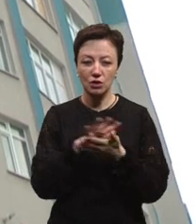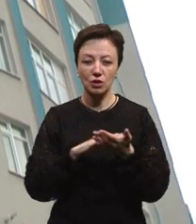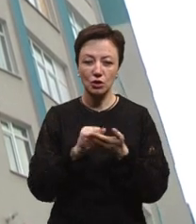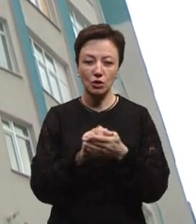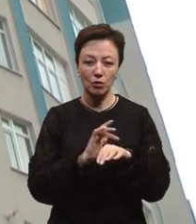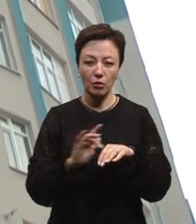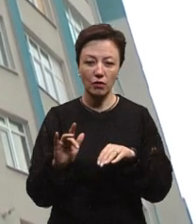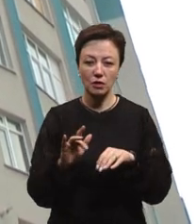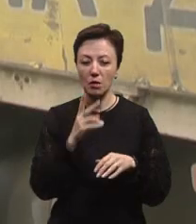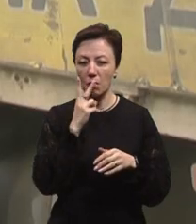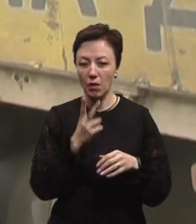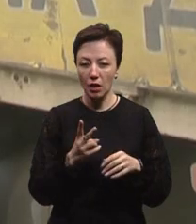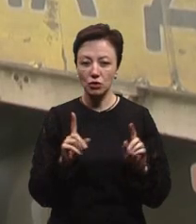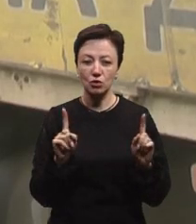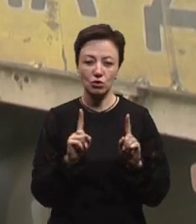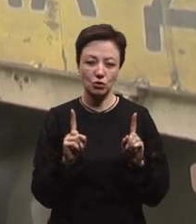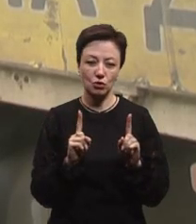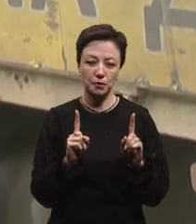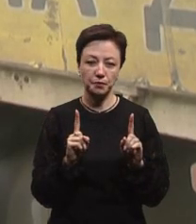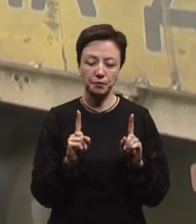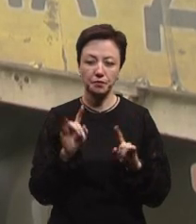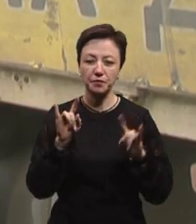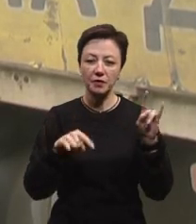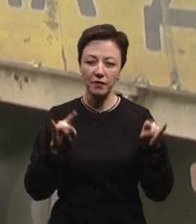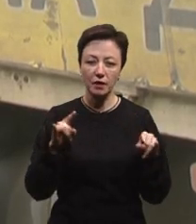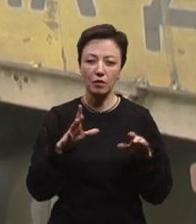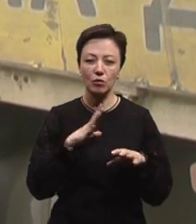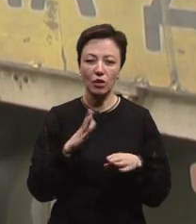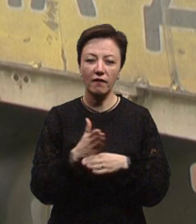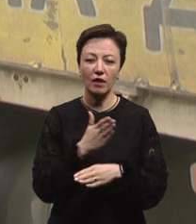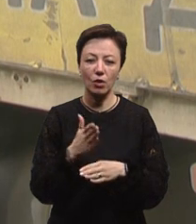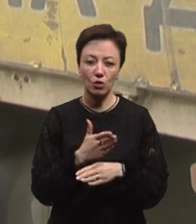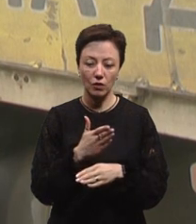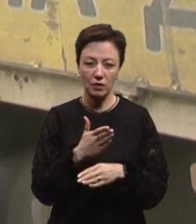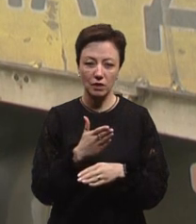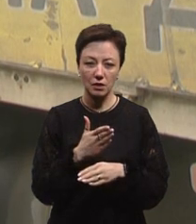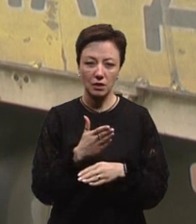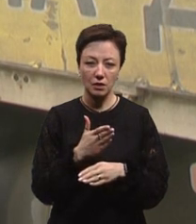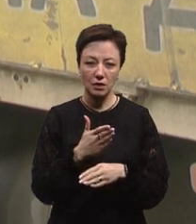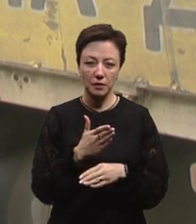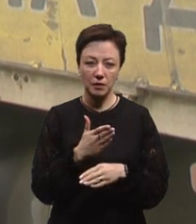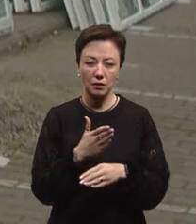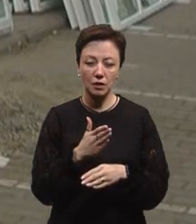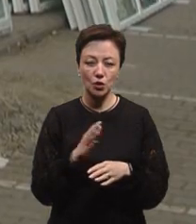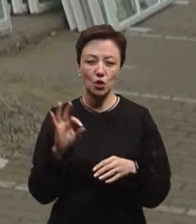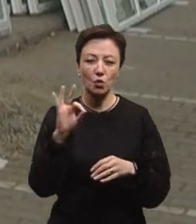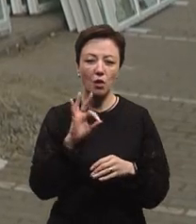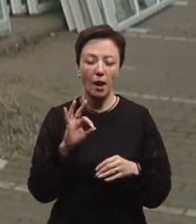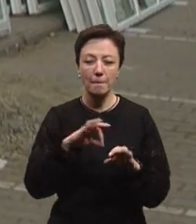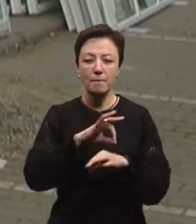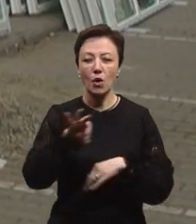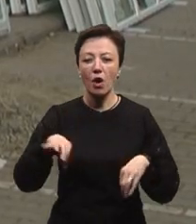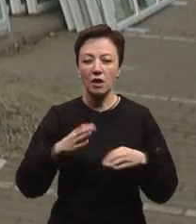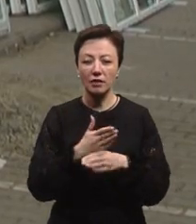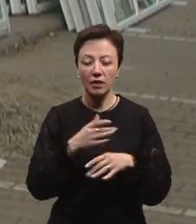тому ви бачите що вікна буде були виготовлені з нуля проєкт